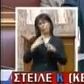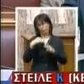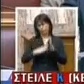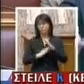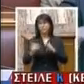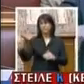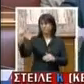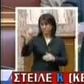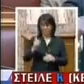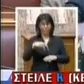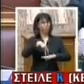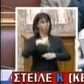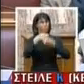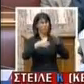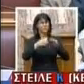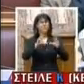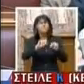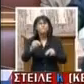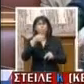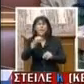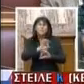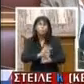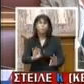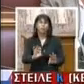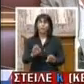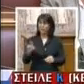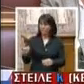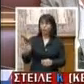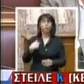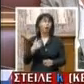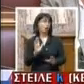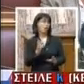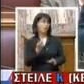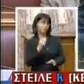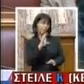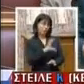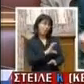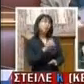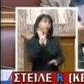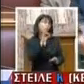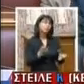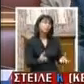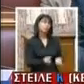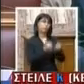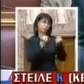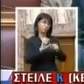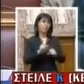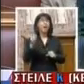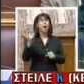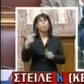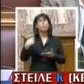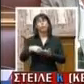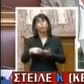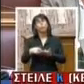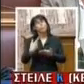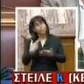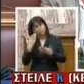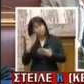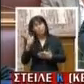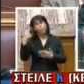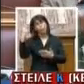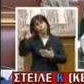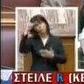δίνουμε, σας τα δίνουμε για να σωθείτε, ότι είναι τα λεφτά των φορολογούμενων Γερμανών και εσείς πρέπει να τα τιμάτε, και αφού σας δίνουμε αυτά τα